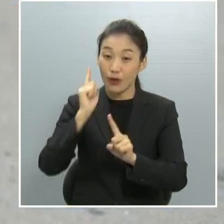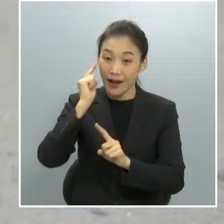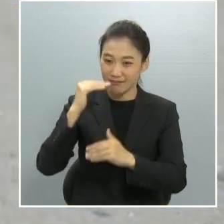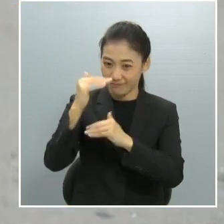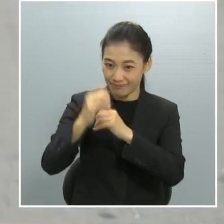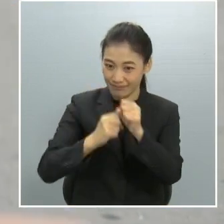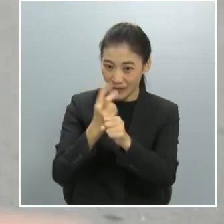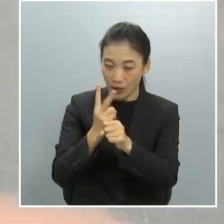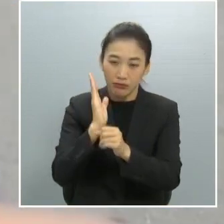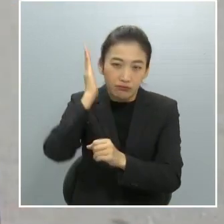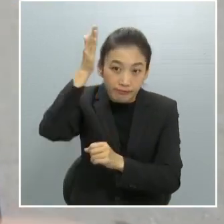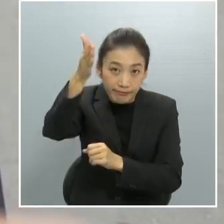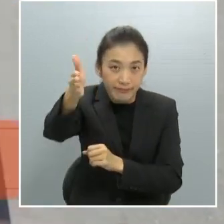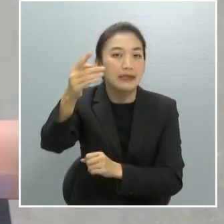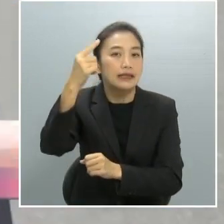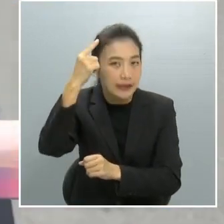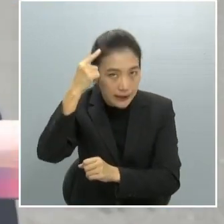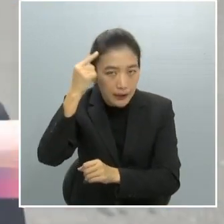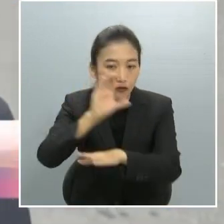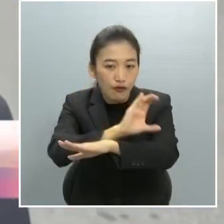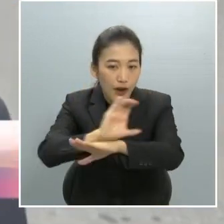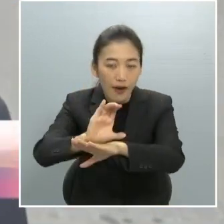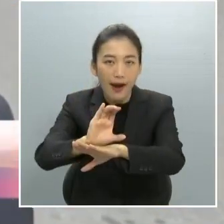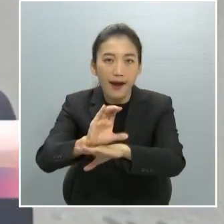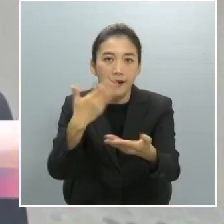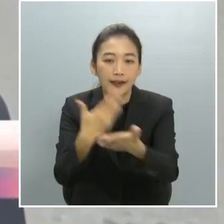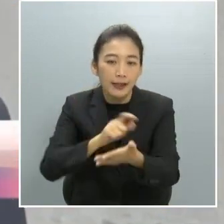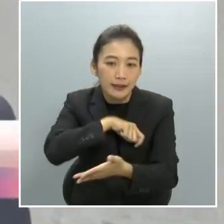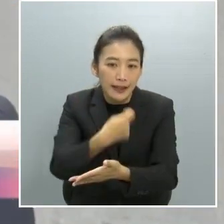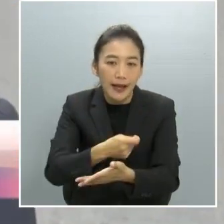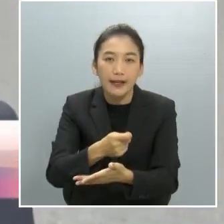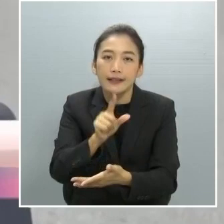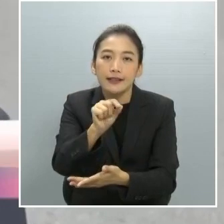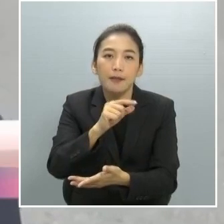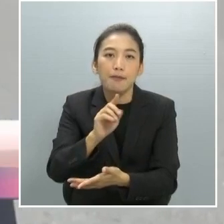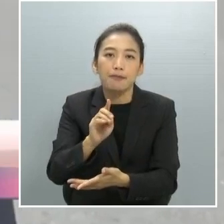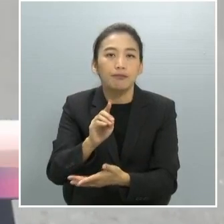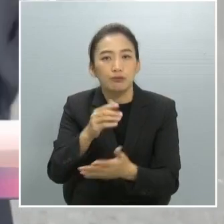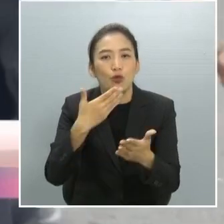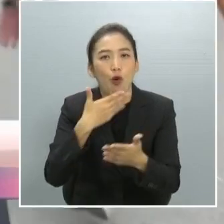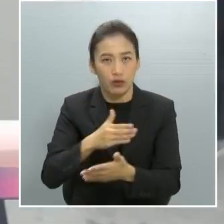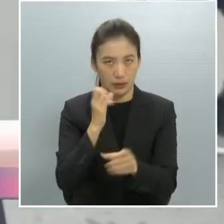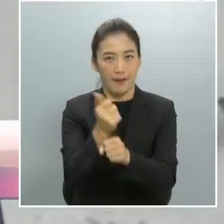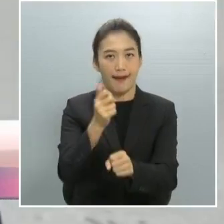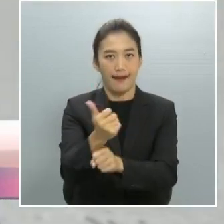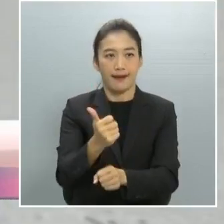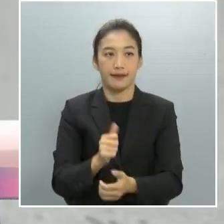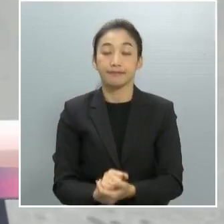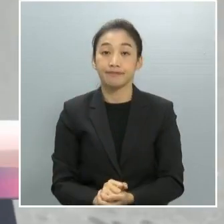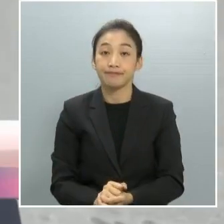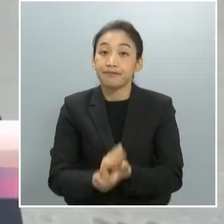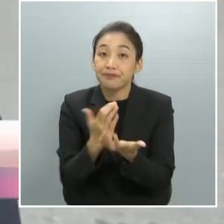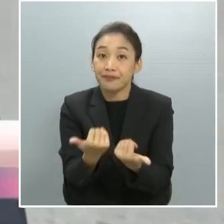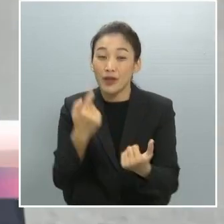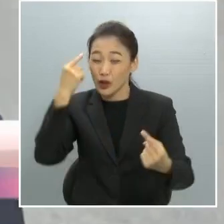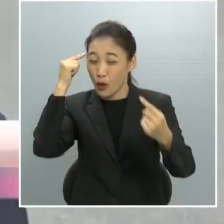นโยบายรถไฟฟ้าตลอดสายเป็นนโยบายที่เร่งด่วนนะครับแ